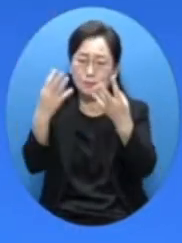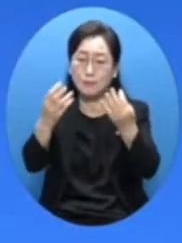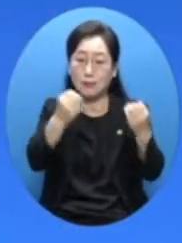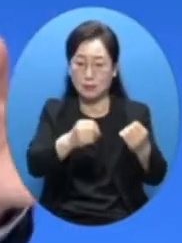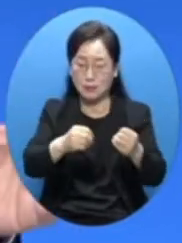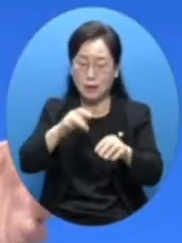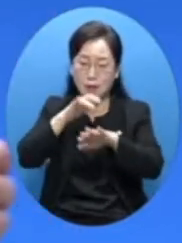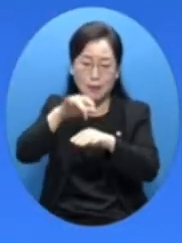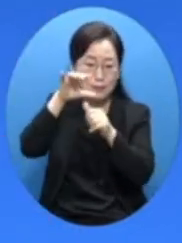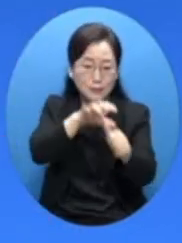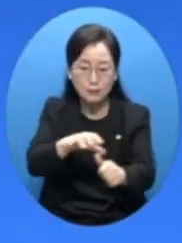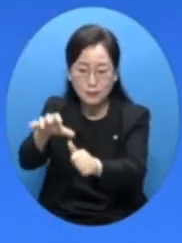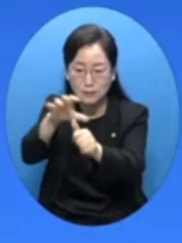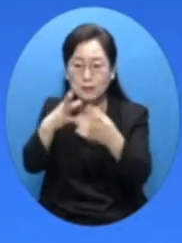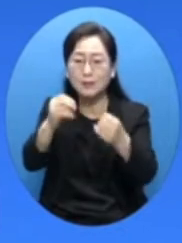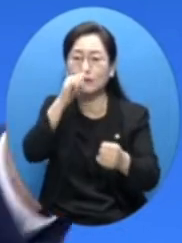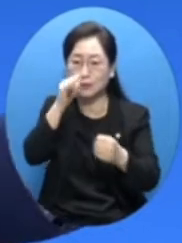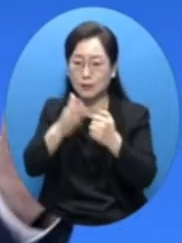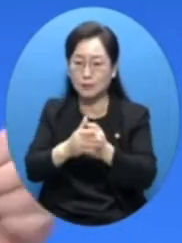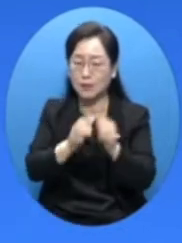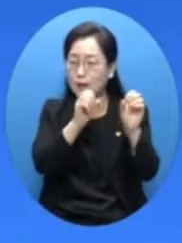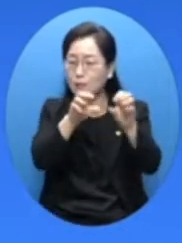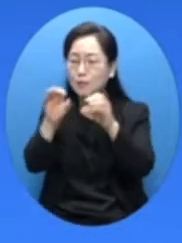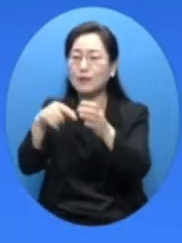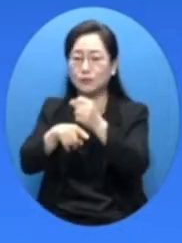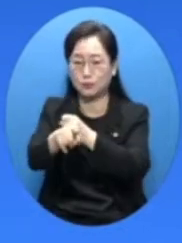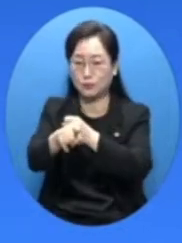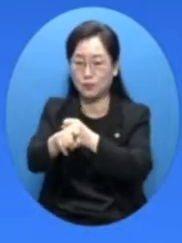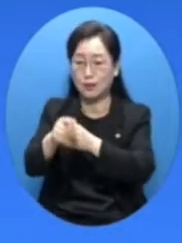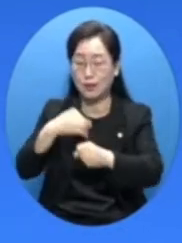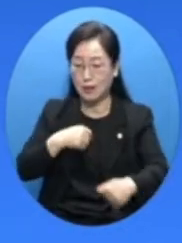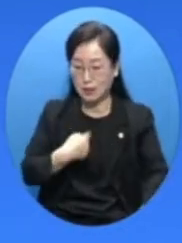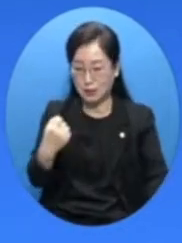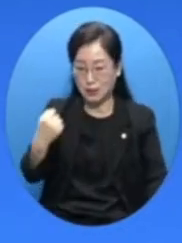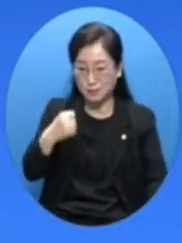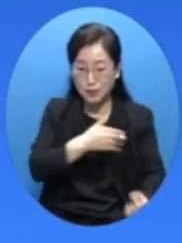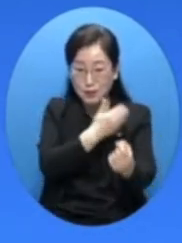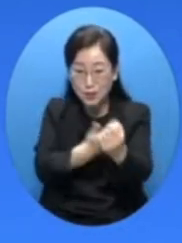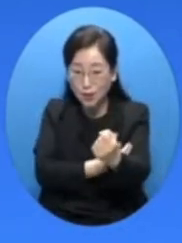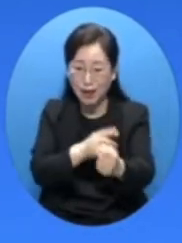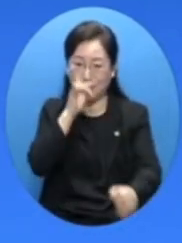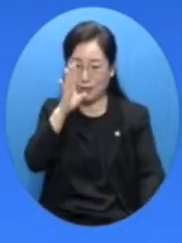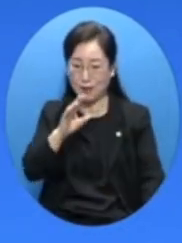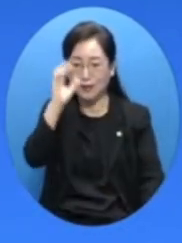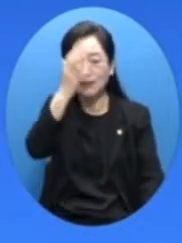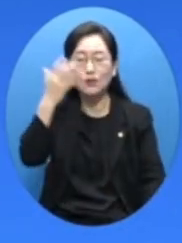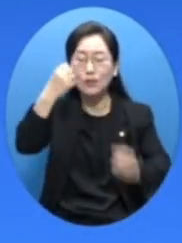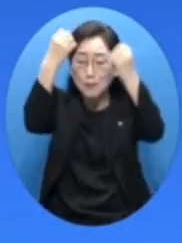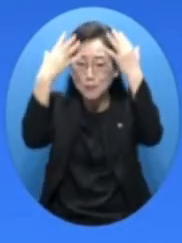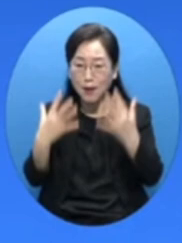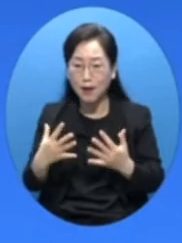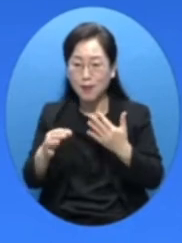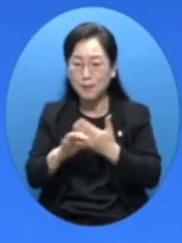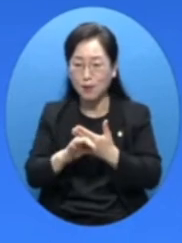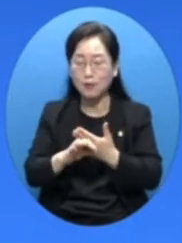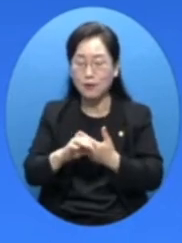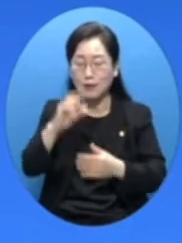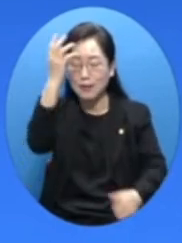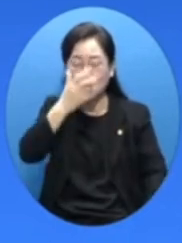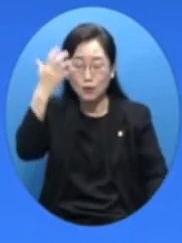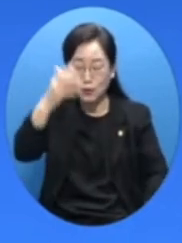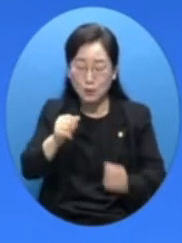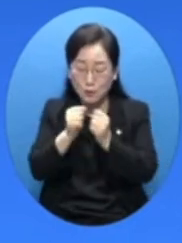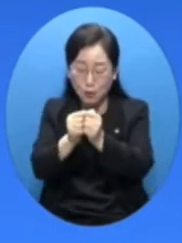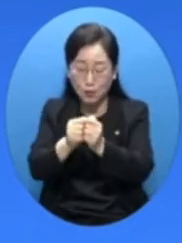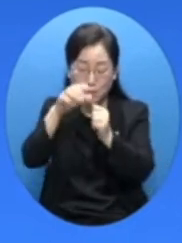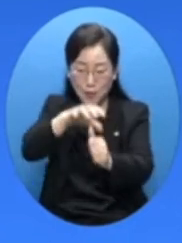놓여있는 사람이 너무나 많기 때문에 복음을 두고 나가는 것입니다. 내 힘으로 능으로 되지 않습니다. 성령이 내게 임하시면 성령께서 풀어낸 자를